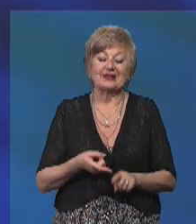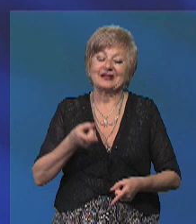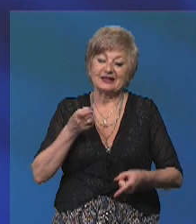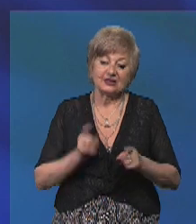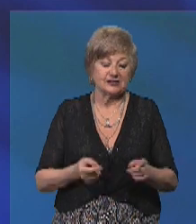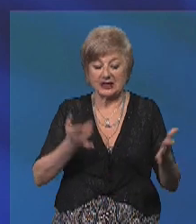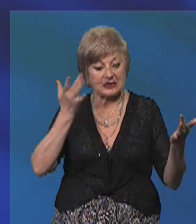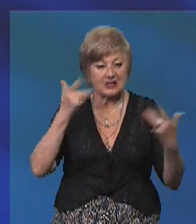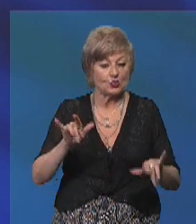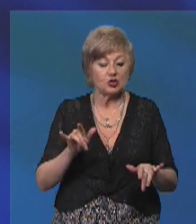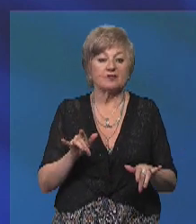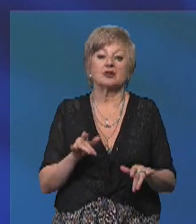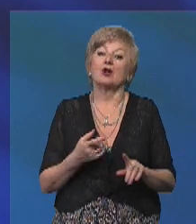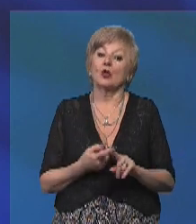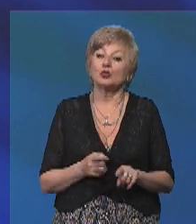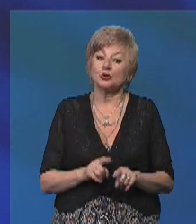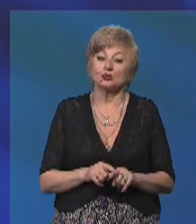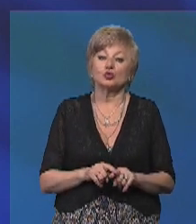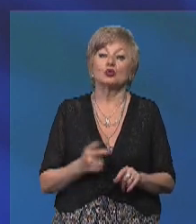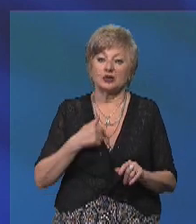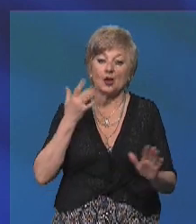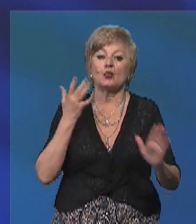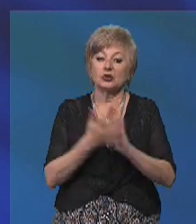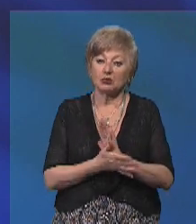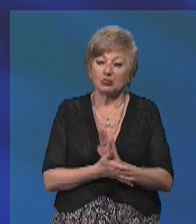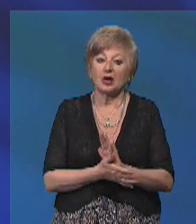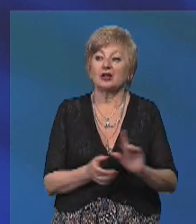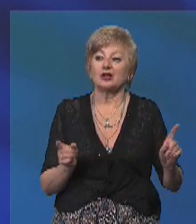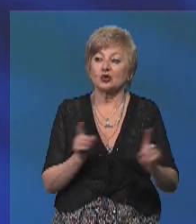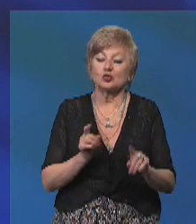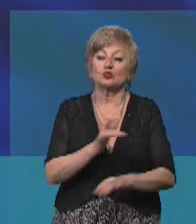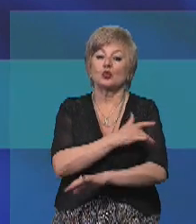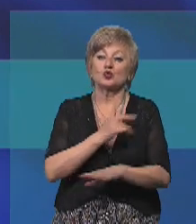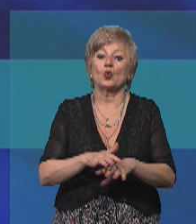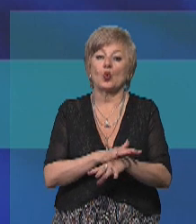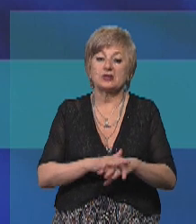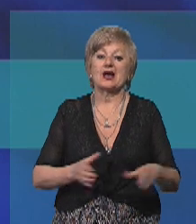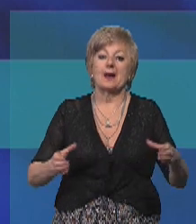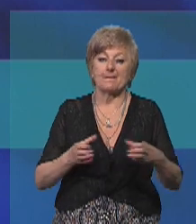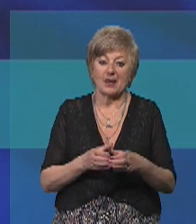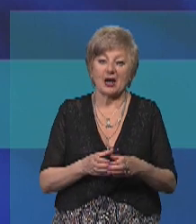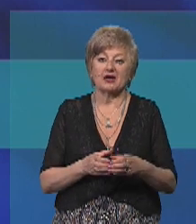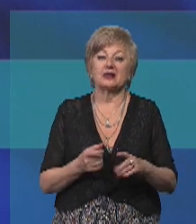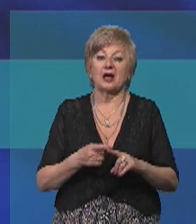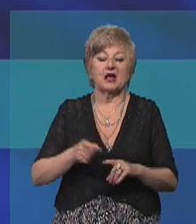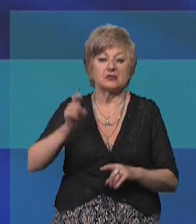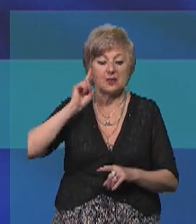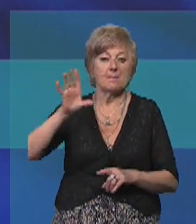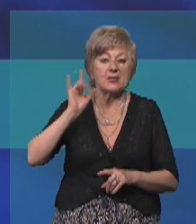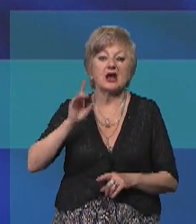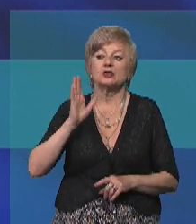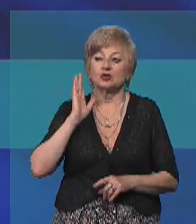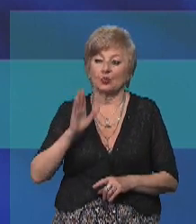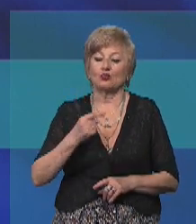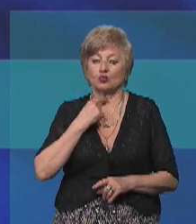справжня несподіванка, тому що я розуміла, що «Слуга народу», партія – це бренд, і голосувати